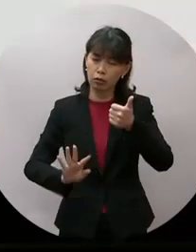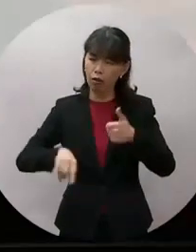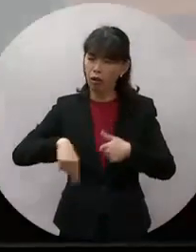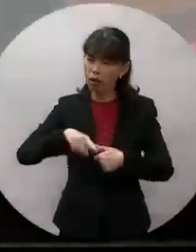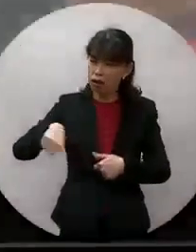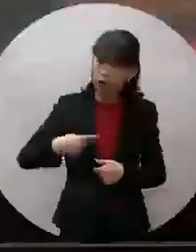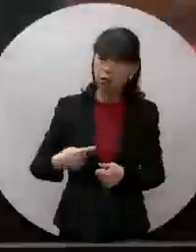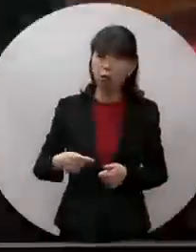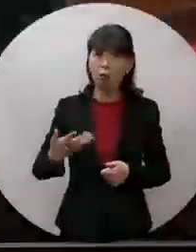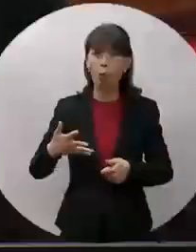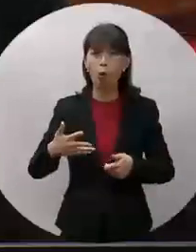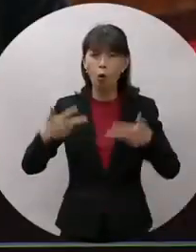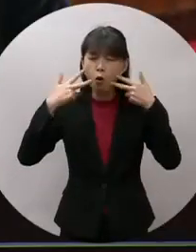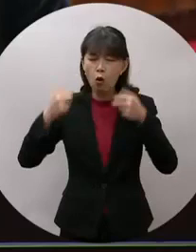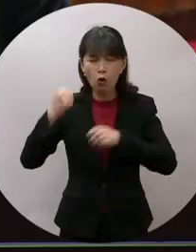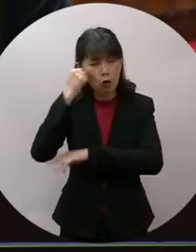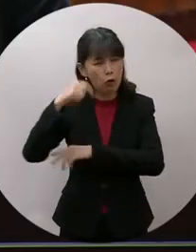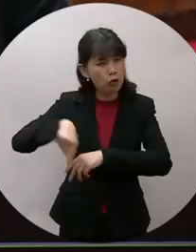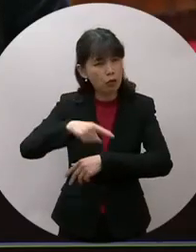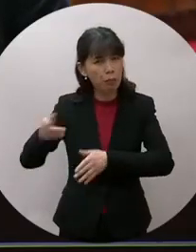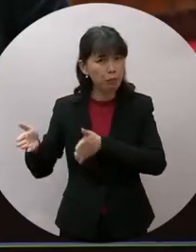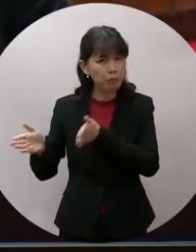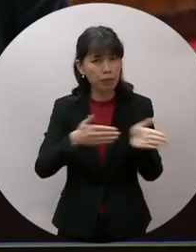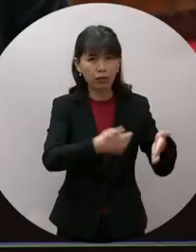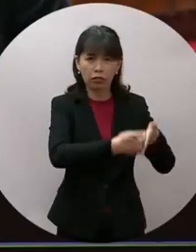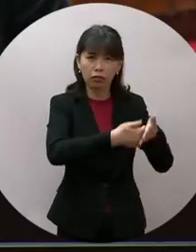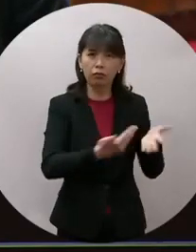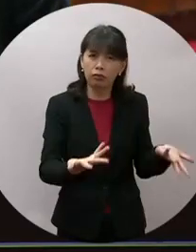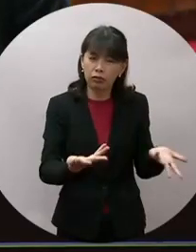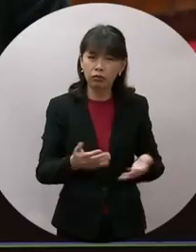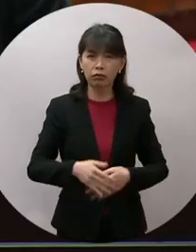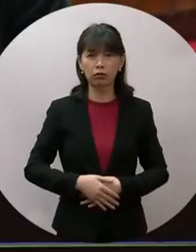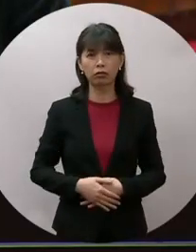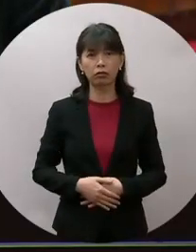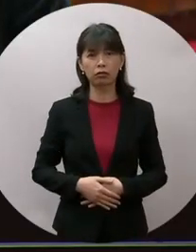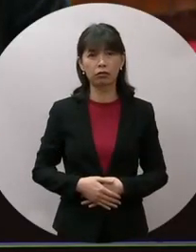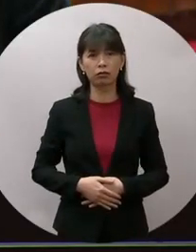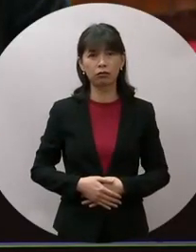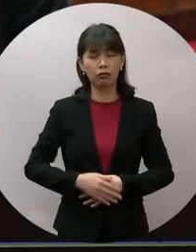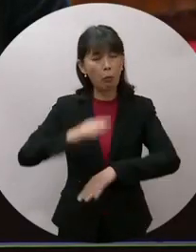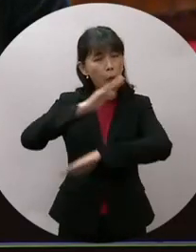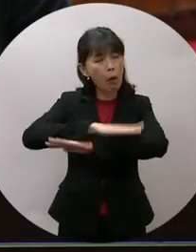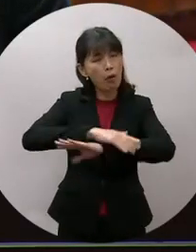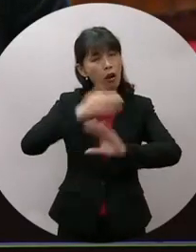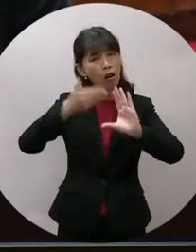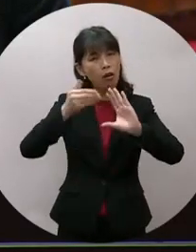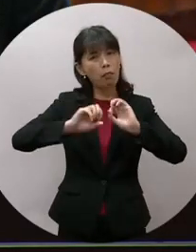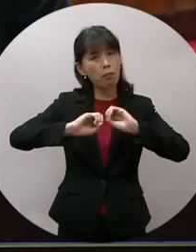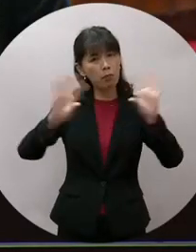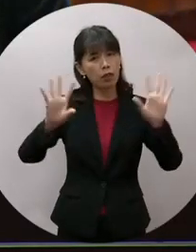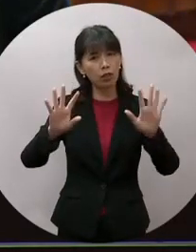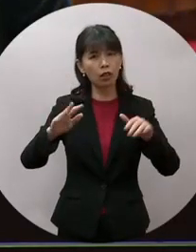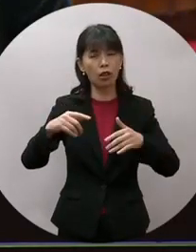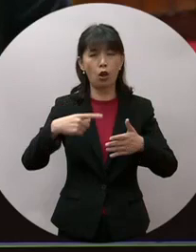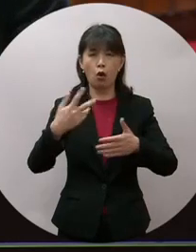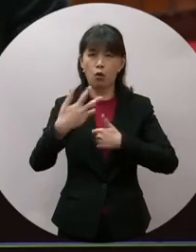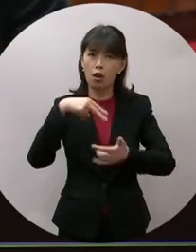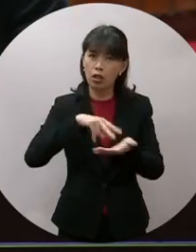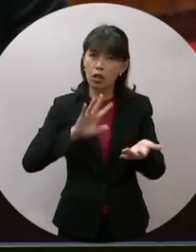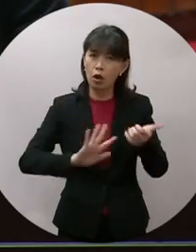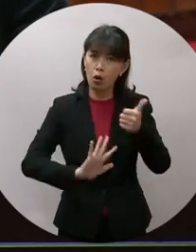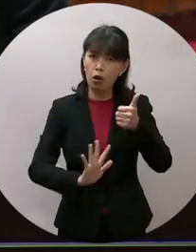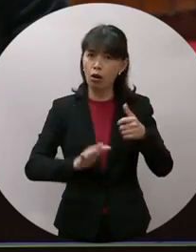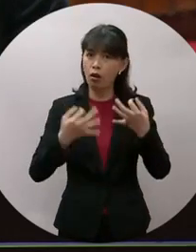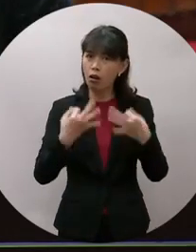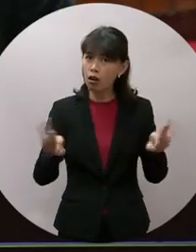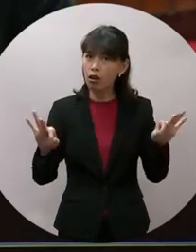了。但是就这样吗？这样的一个媒体揭露，问一问立委，立委的意见就好了